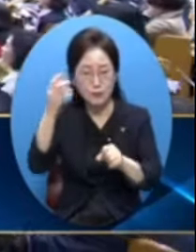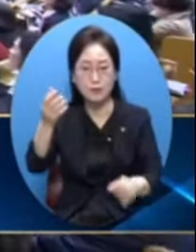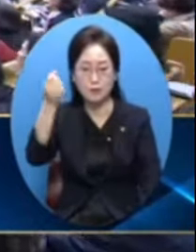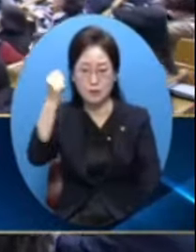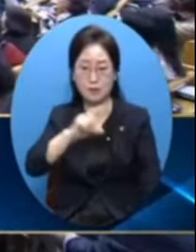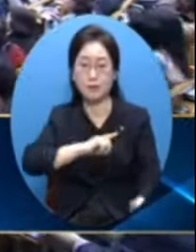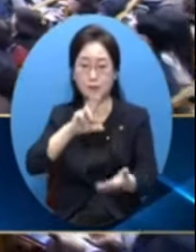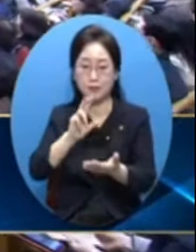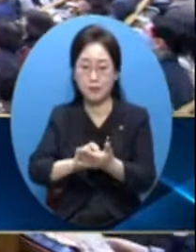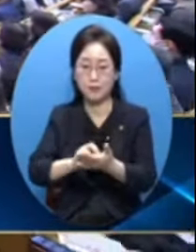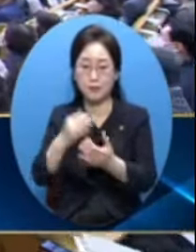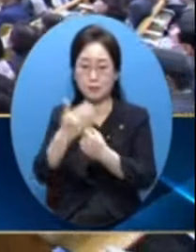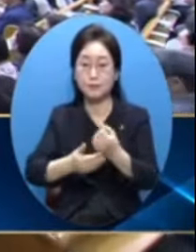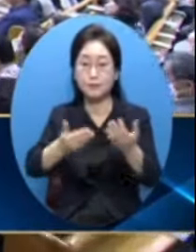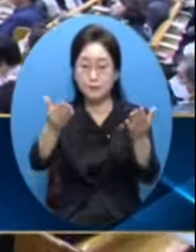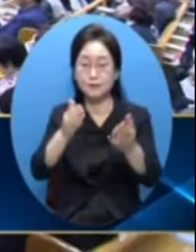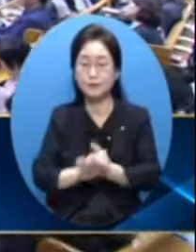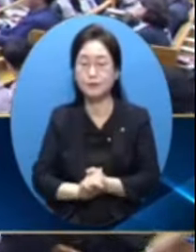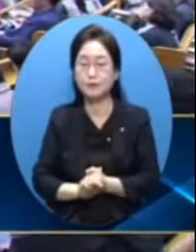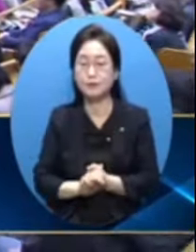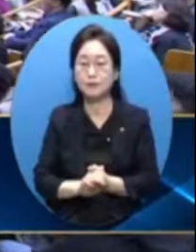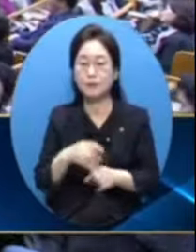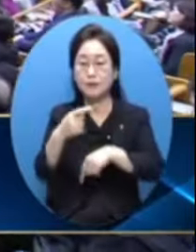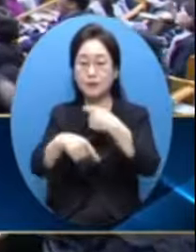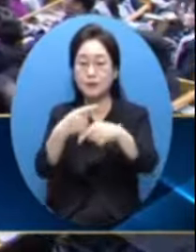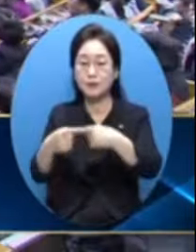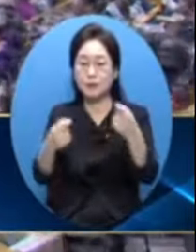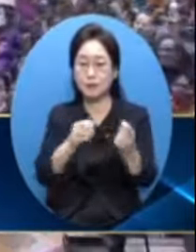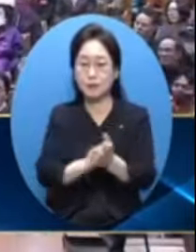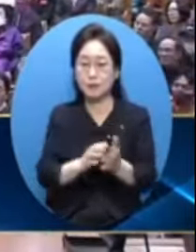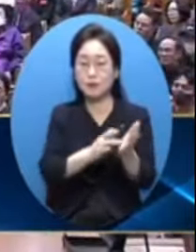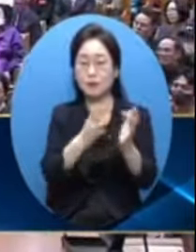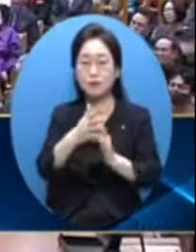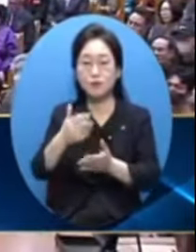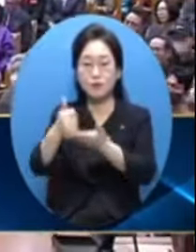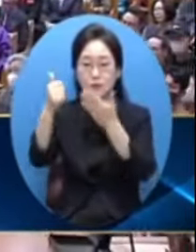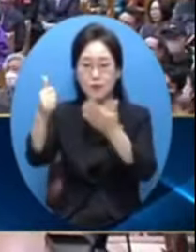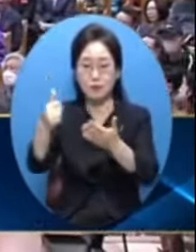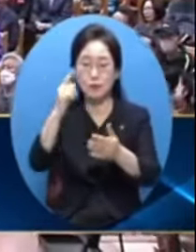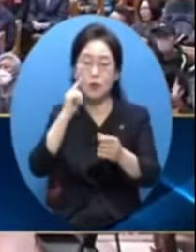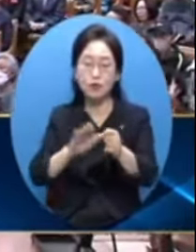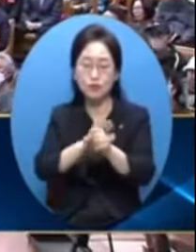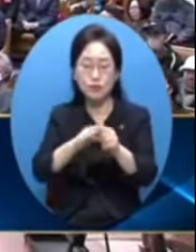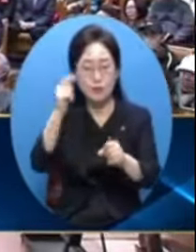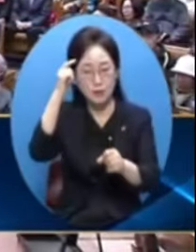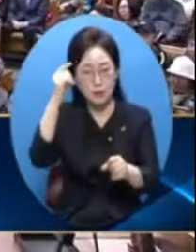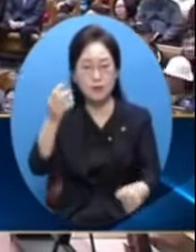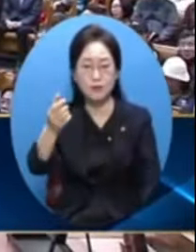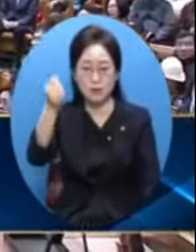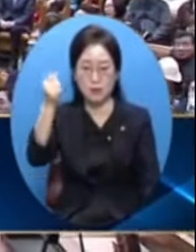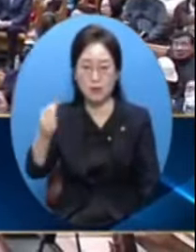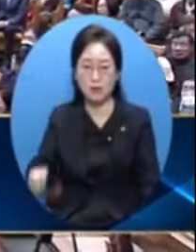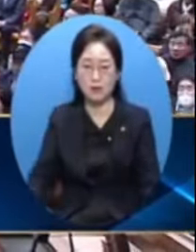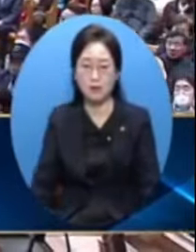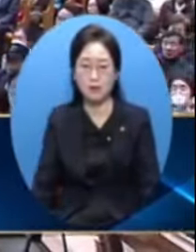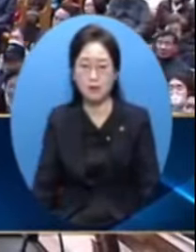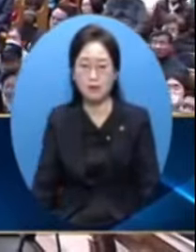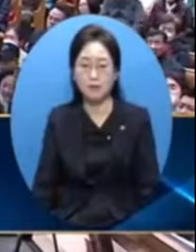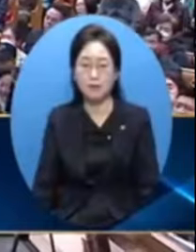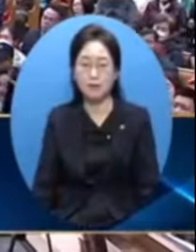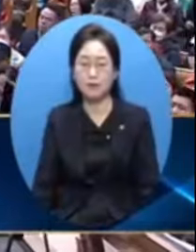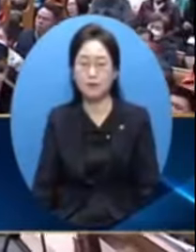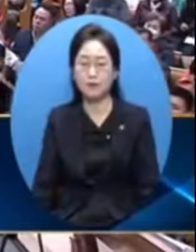제목으로 말씀의 은혜를 나누기 원합니다. 제목을 한번 따라해 주시기 바랍니다. 예수님께서 불쌍히 여기사.